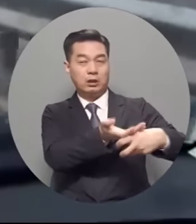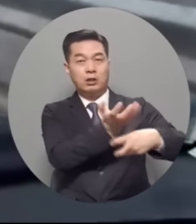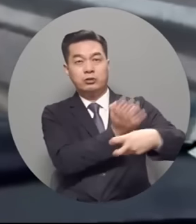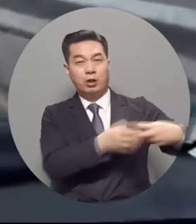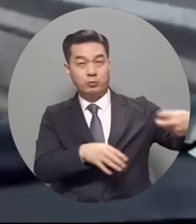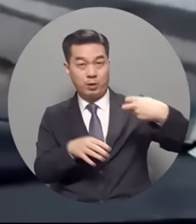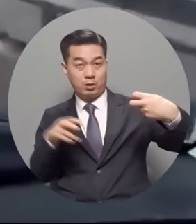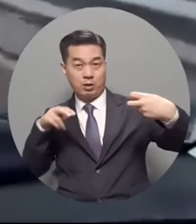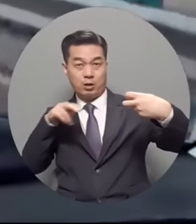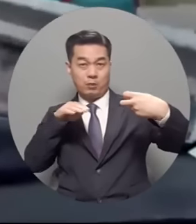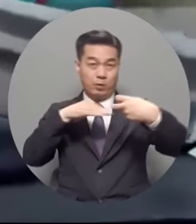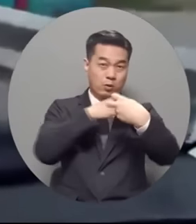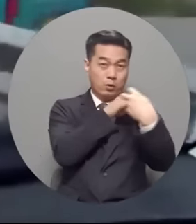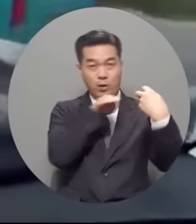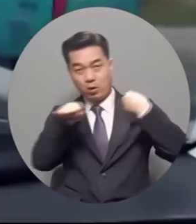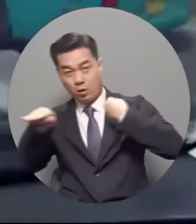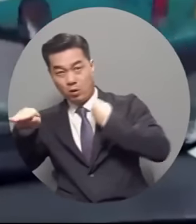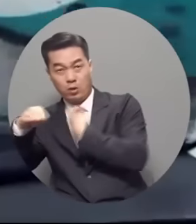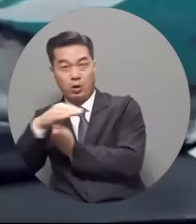피합니다.